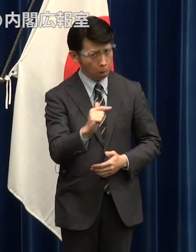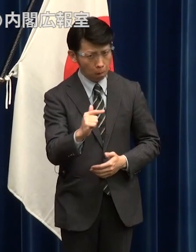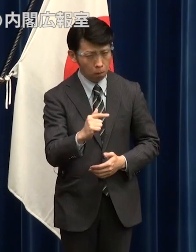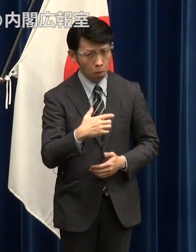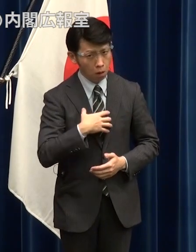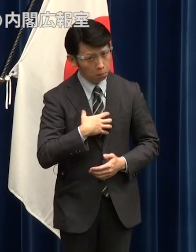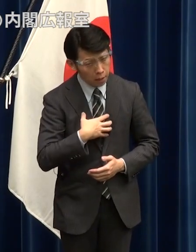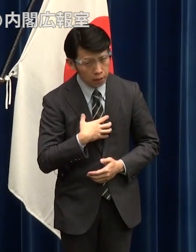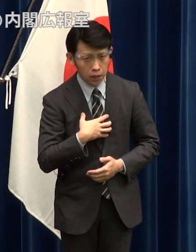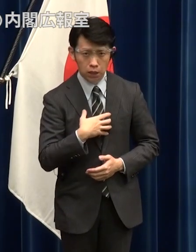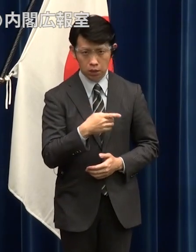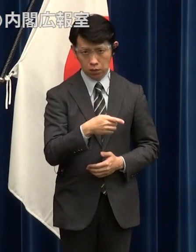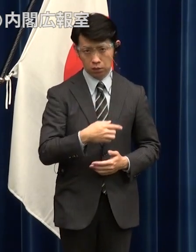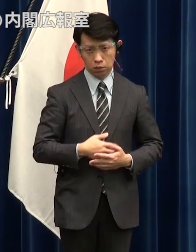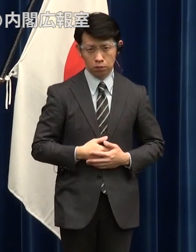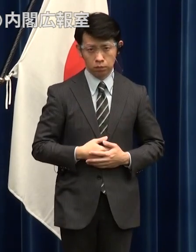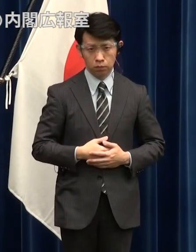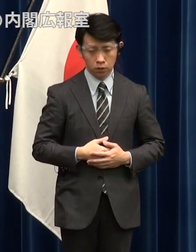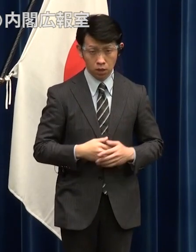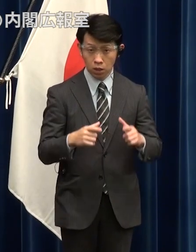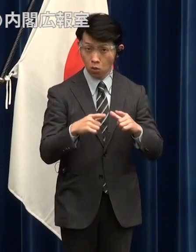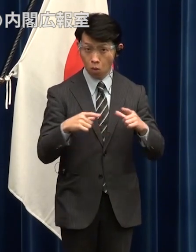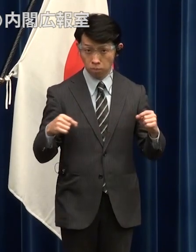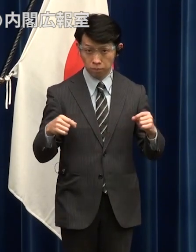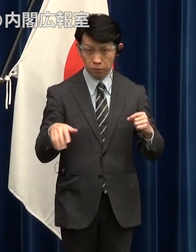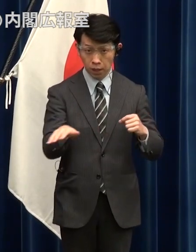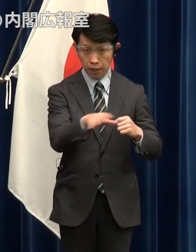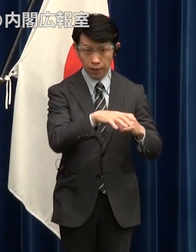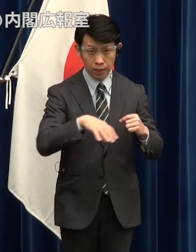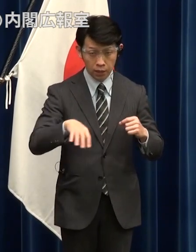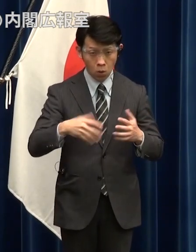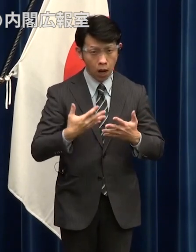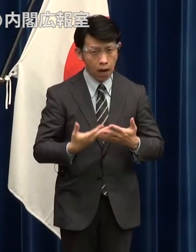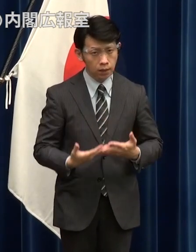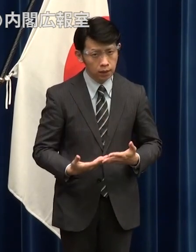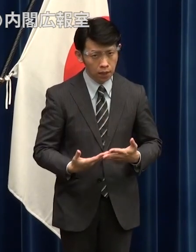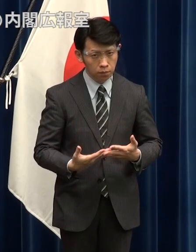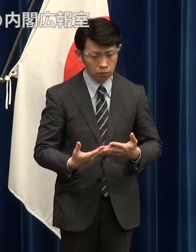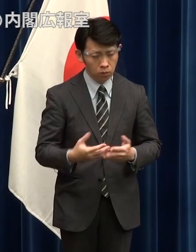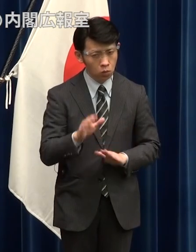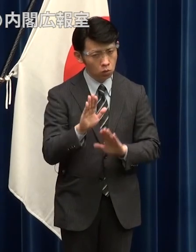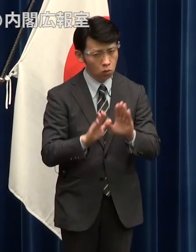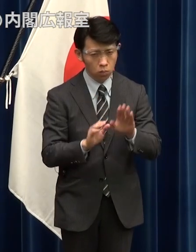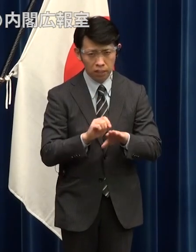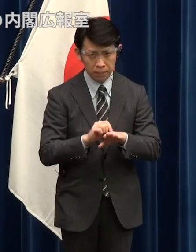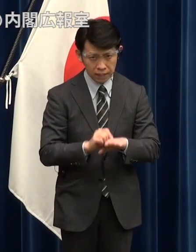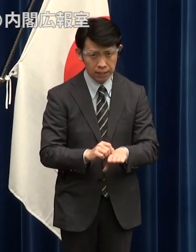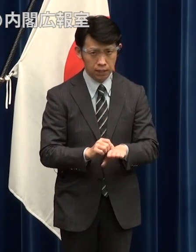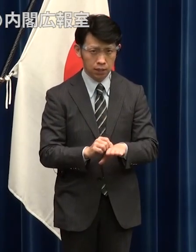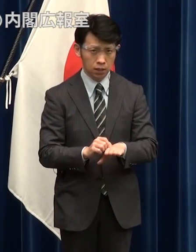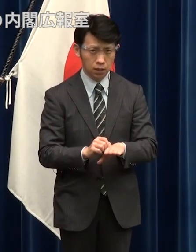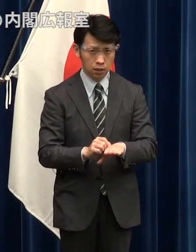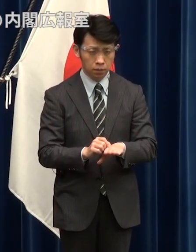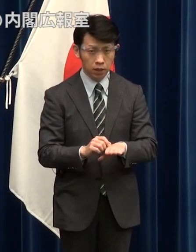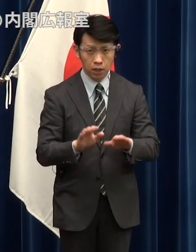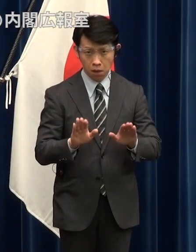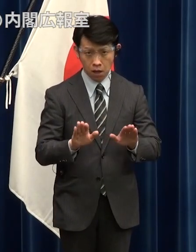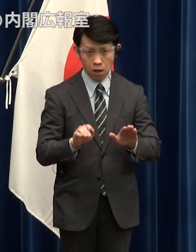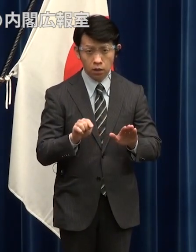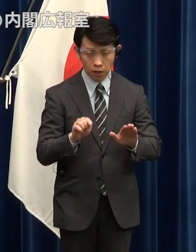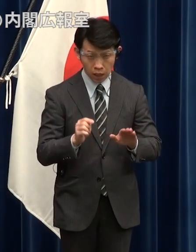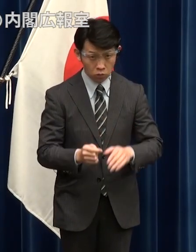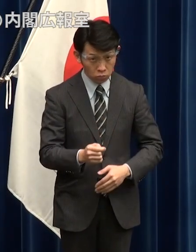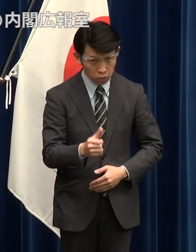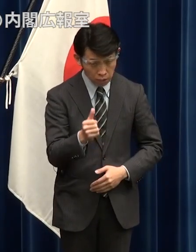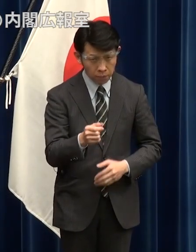るなど、この我が国をめぐる安全保障環境大変厳しい中にあって、一刻も早く